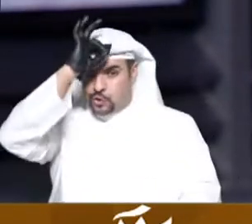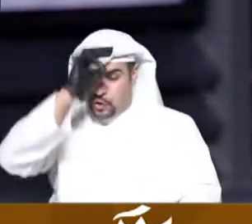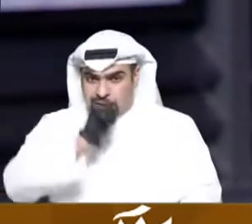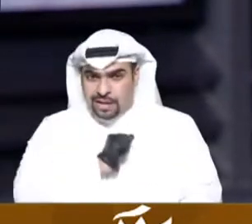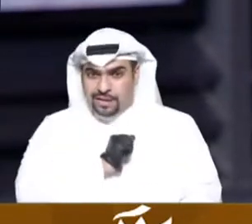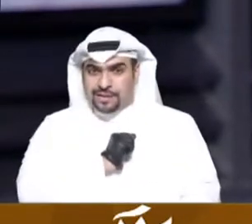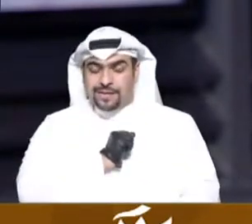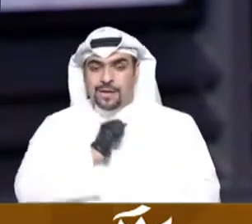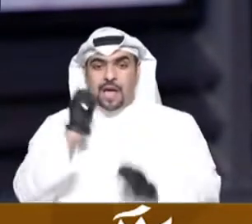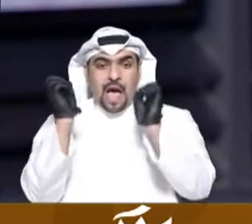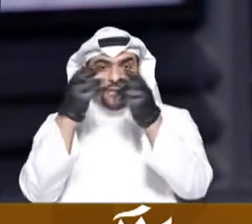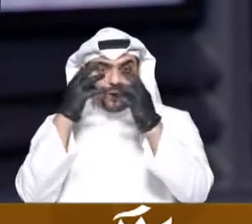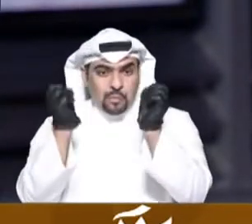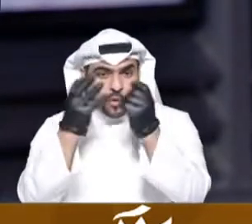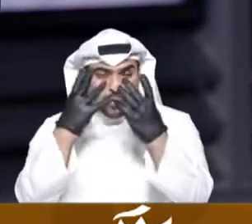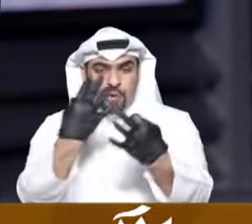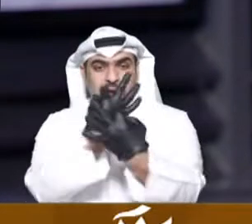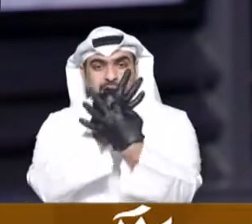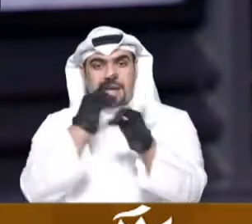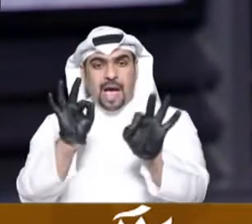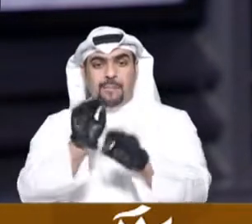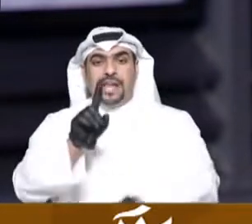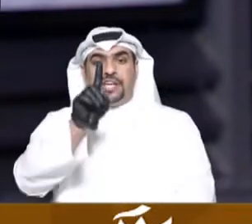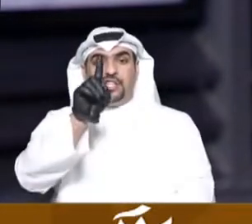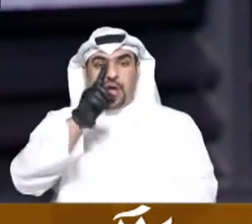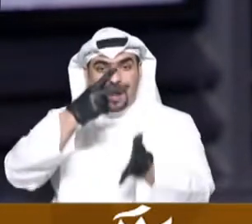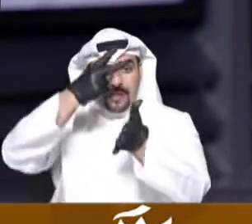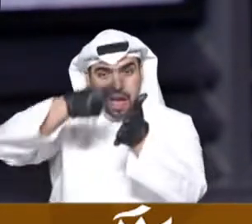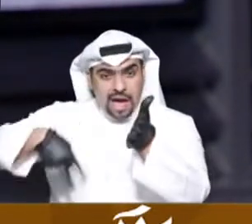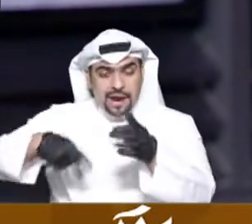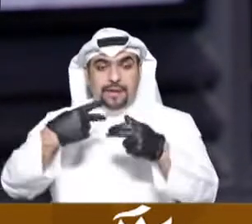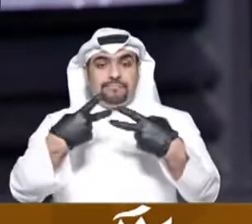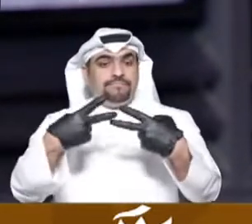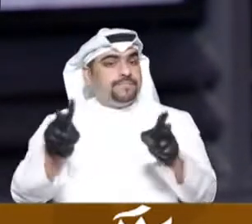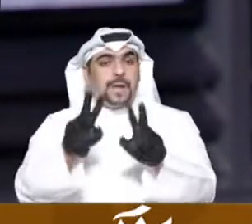الله يبلش من اول شهر رمضان. طبعا